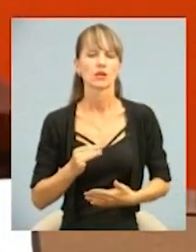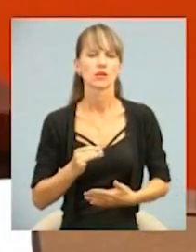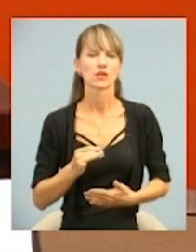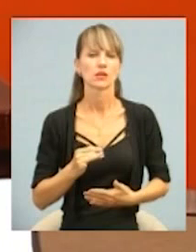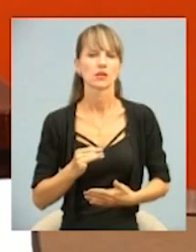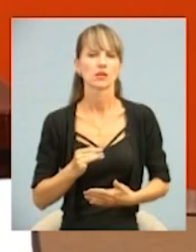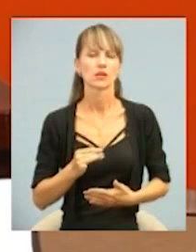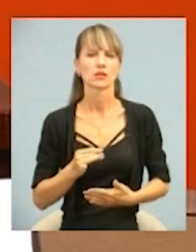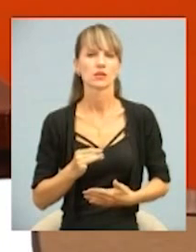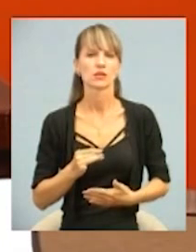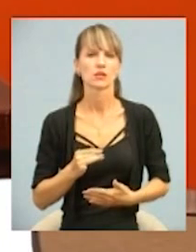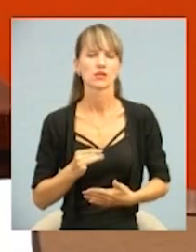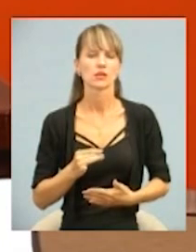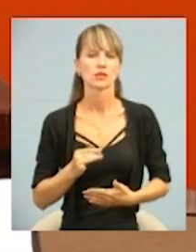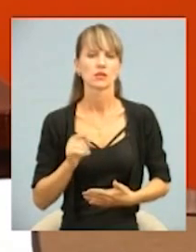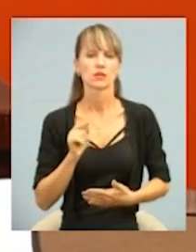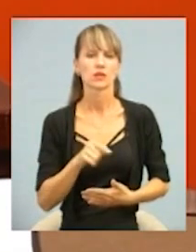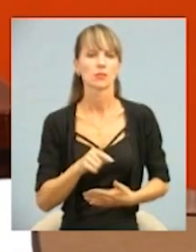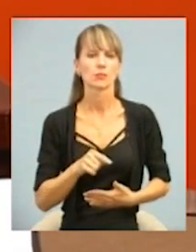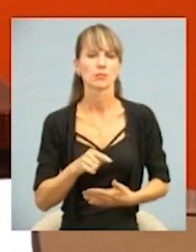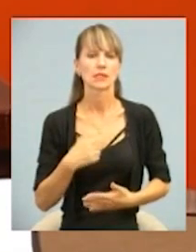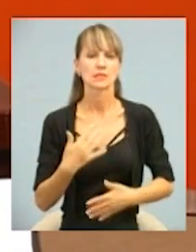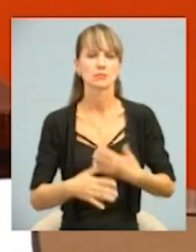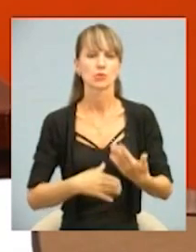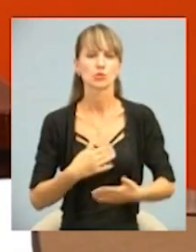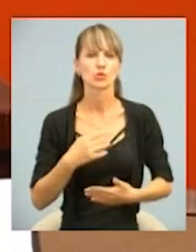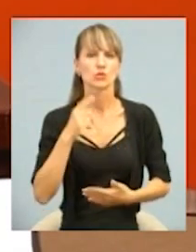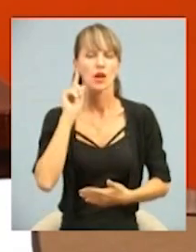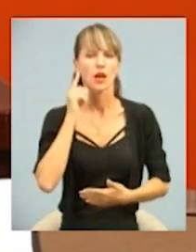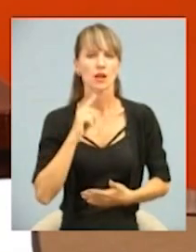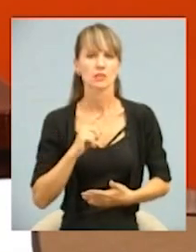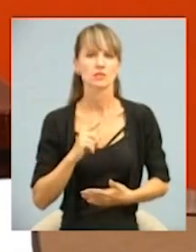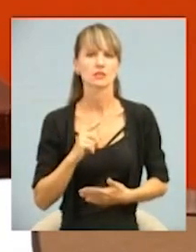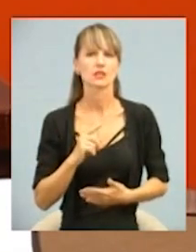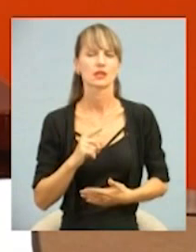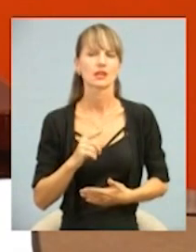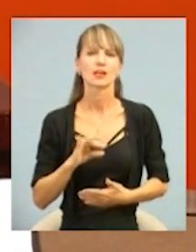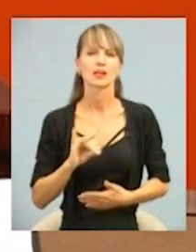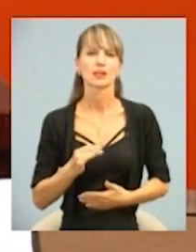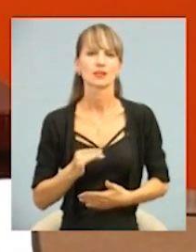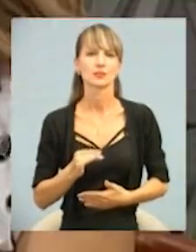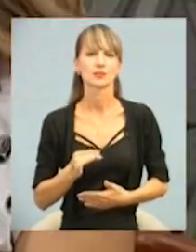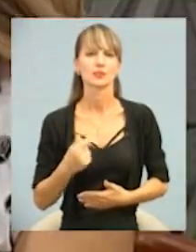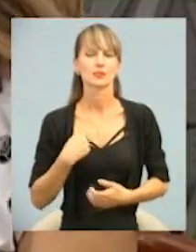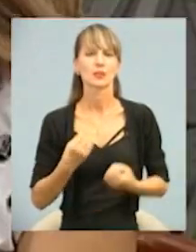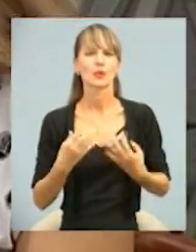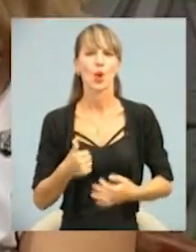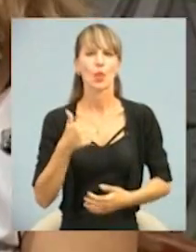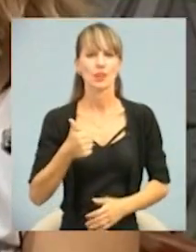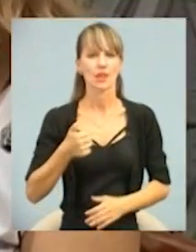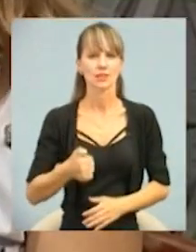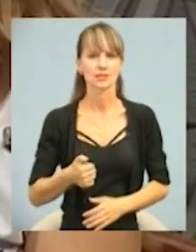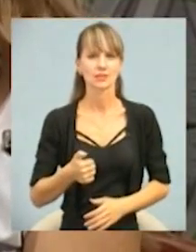вибираємо цвіти, там ми змішуємо краски і в паночку. І так, ми просто одним